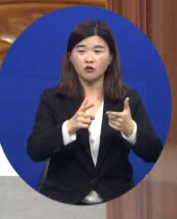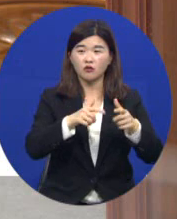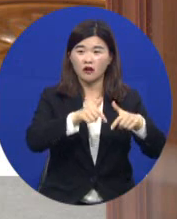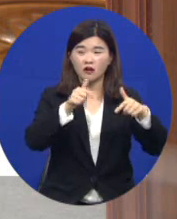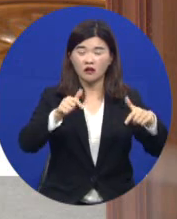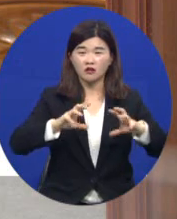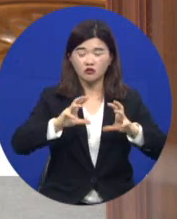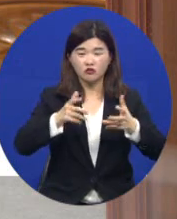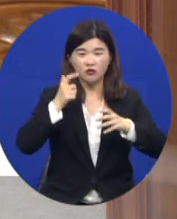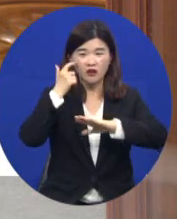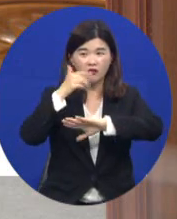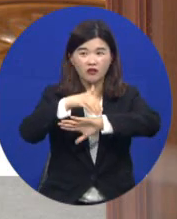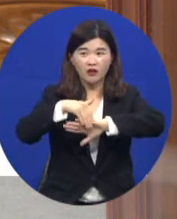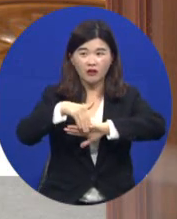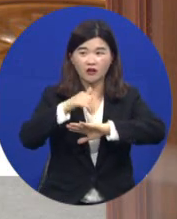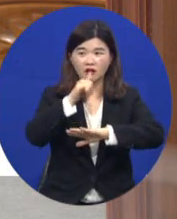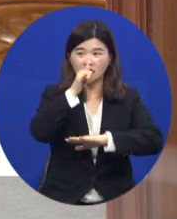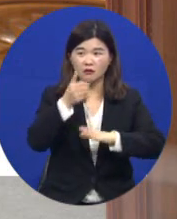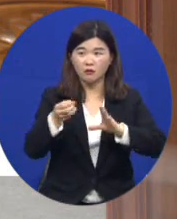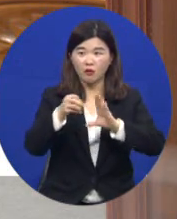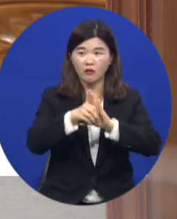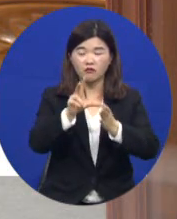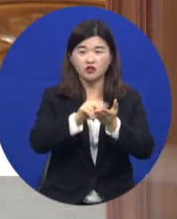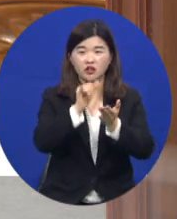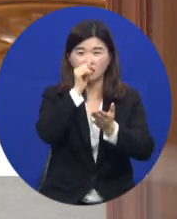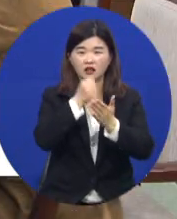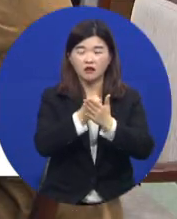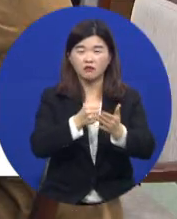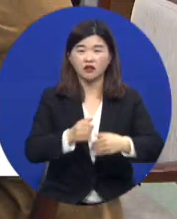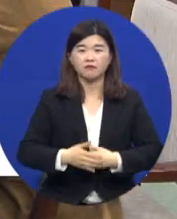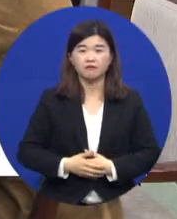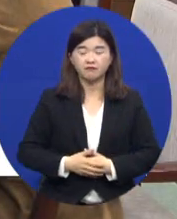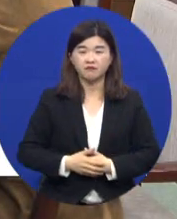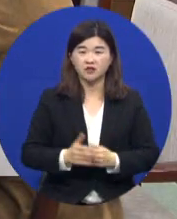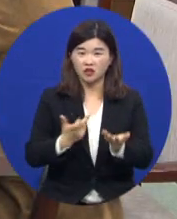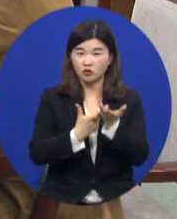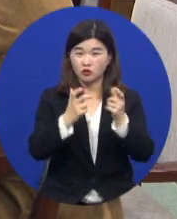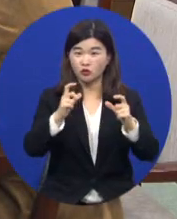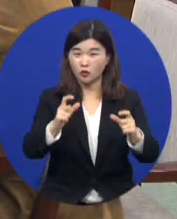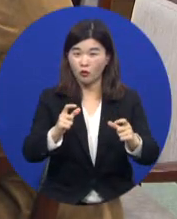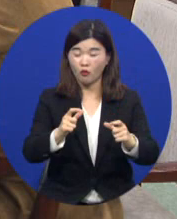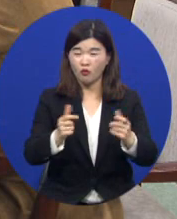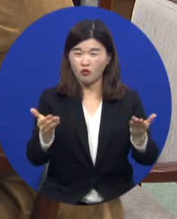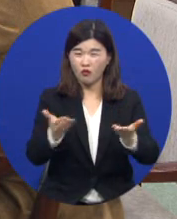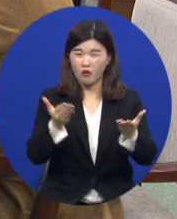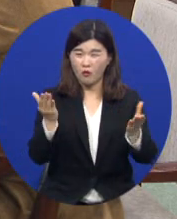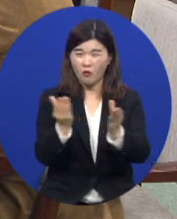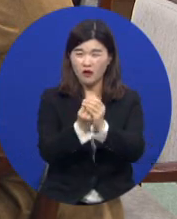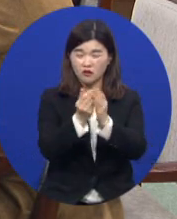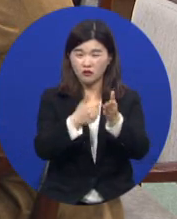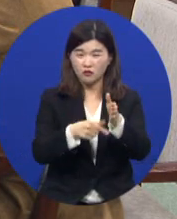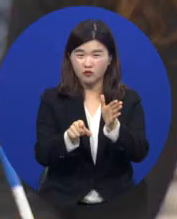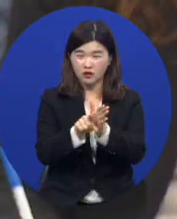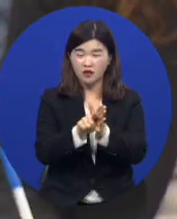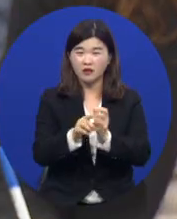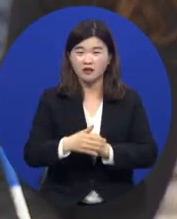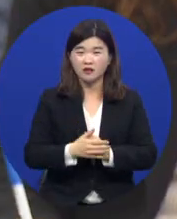아니고 각종 국가계획에 반영을 시키는 문제들이 있기 때문에 제주도는 용역의 완성도를 높이기